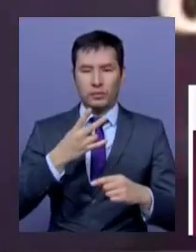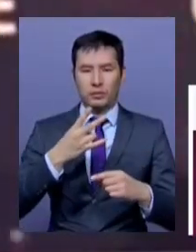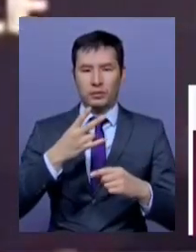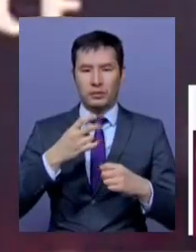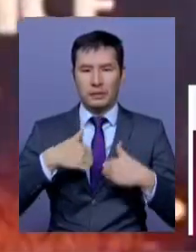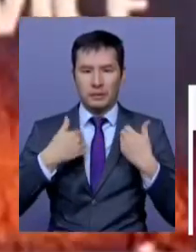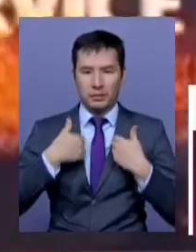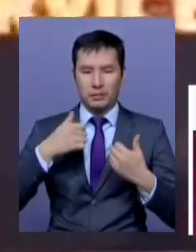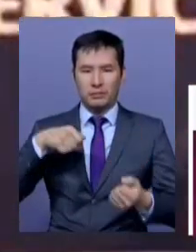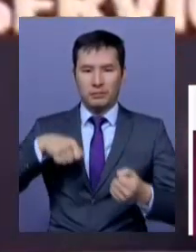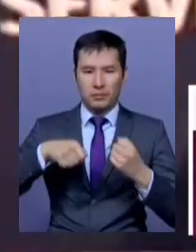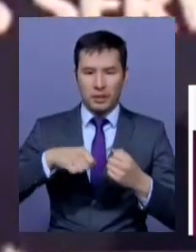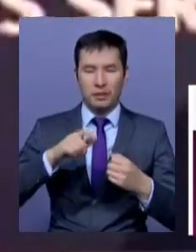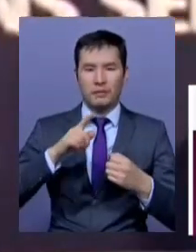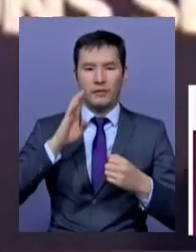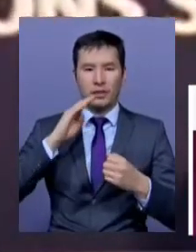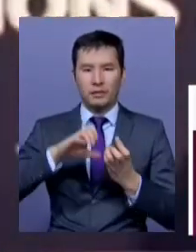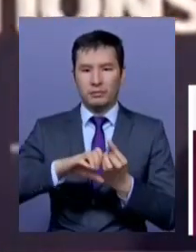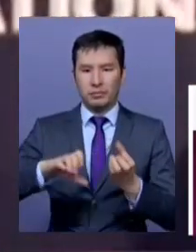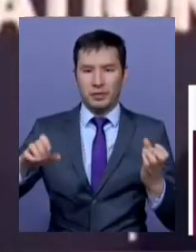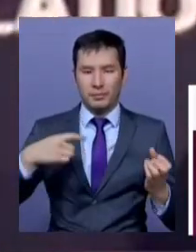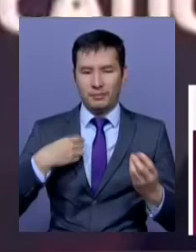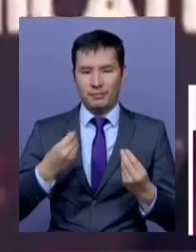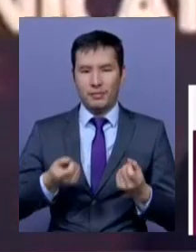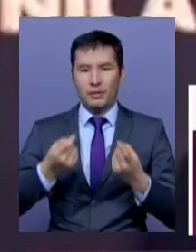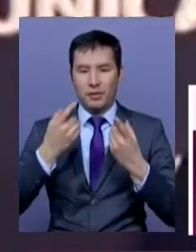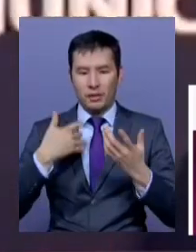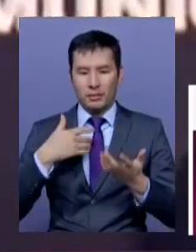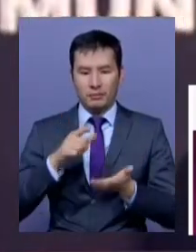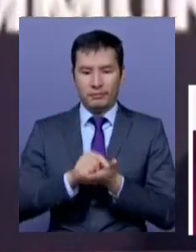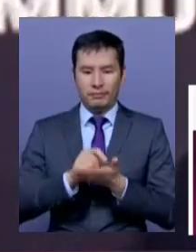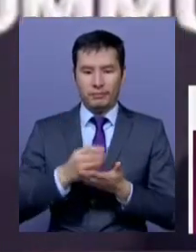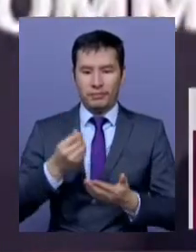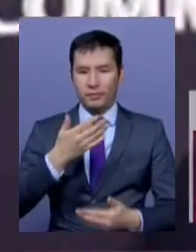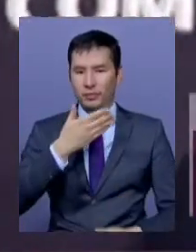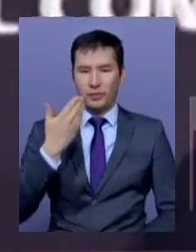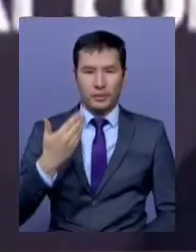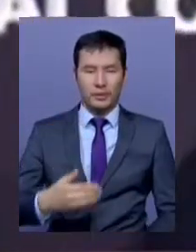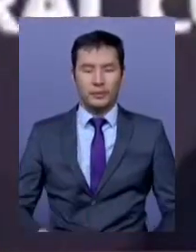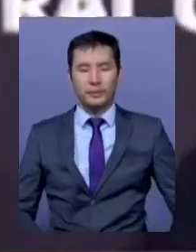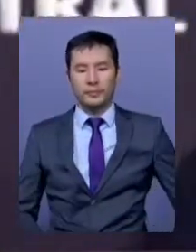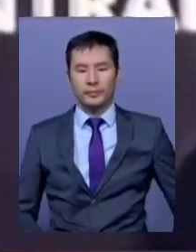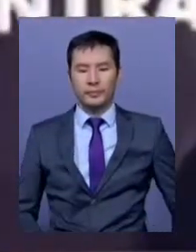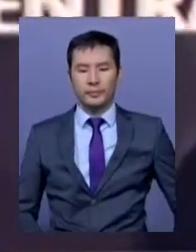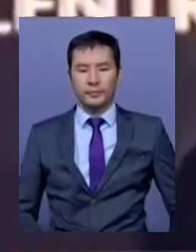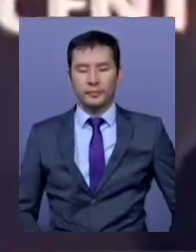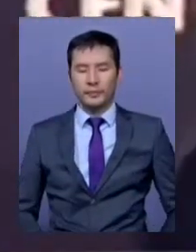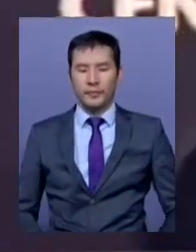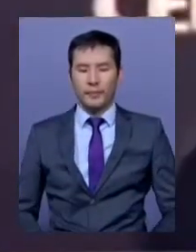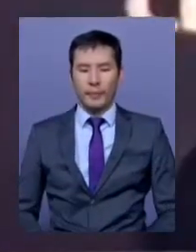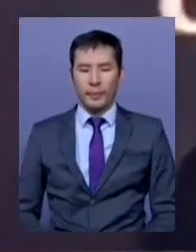балабақшада 16 баладан коронавирустық инфекция табылды. Осы оқу орындары мен